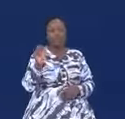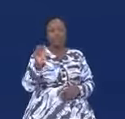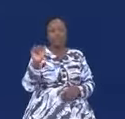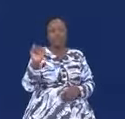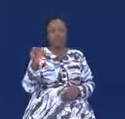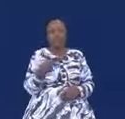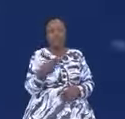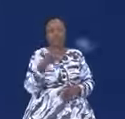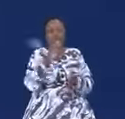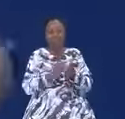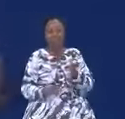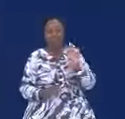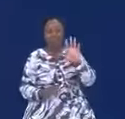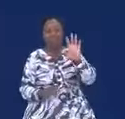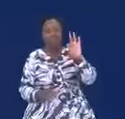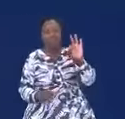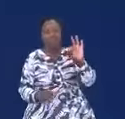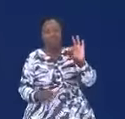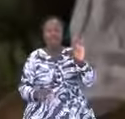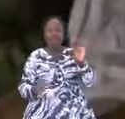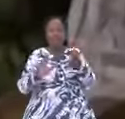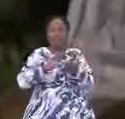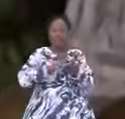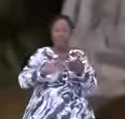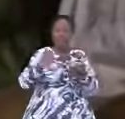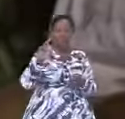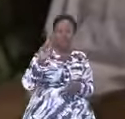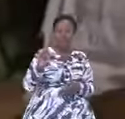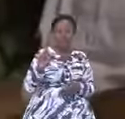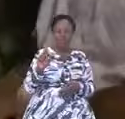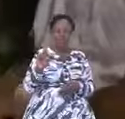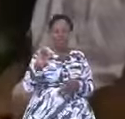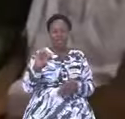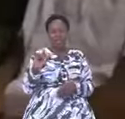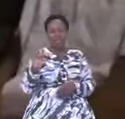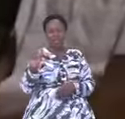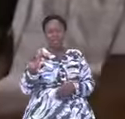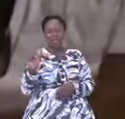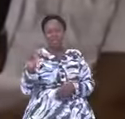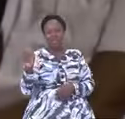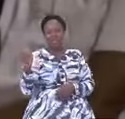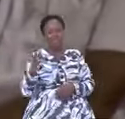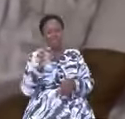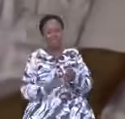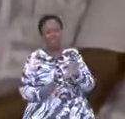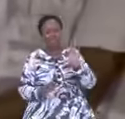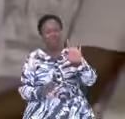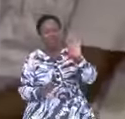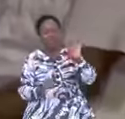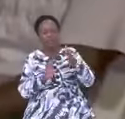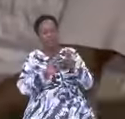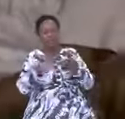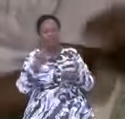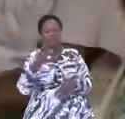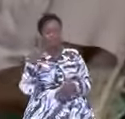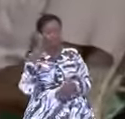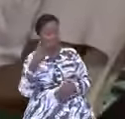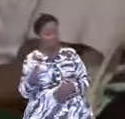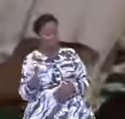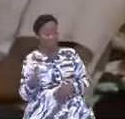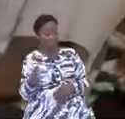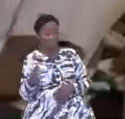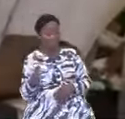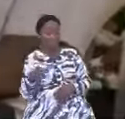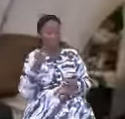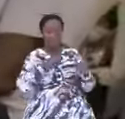versé 1 et zaïre j'appuie cinq ans à verser 1 voisines ont la main de l'éternel